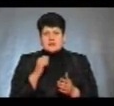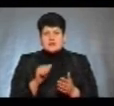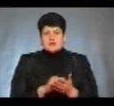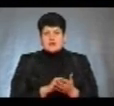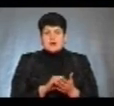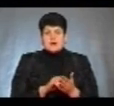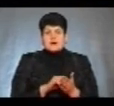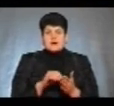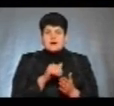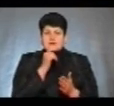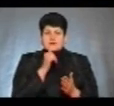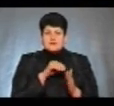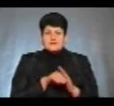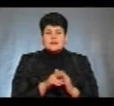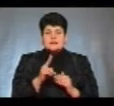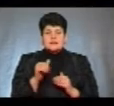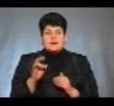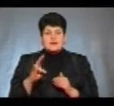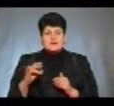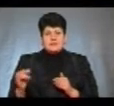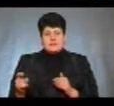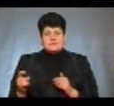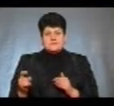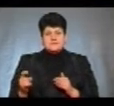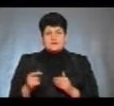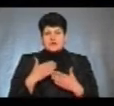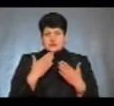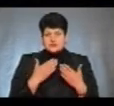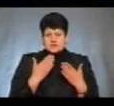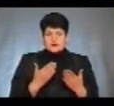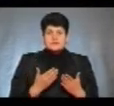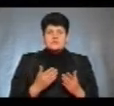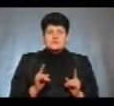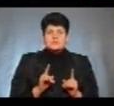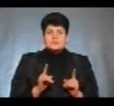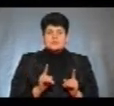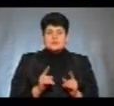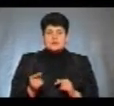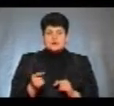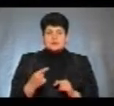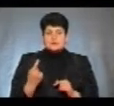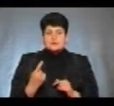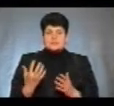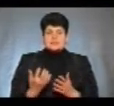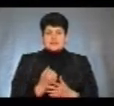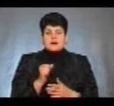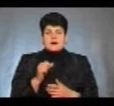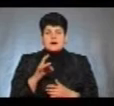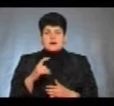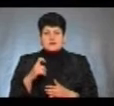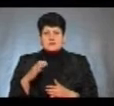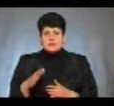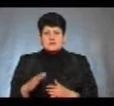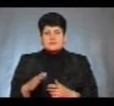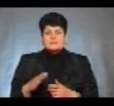Архівних даних дуже багато є. Ось пресі читав, що знову на Тернопільщині знайшли архів